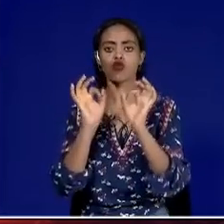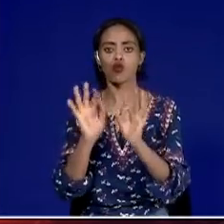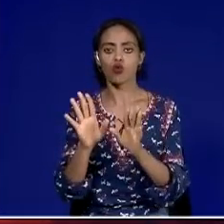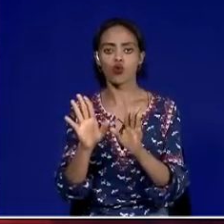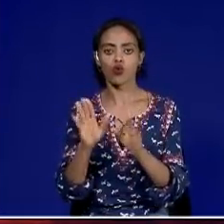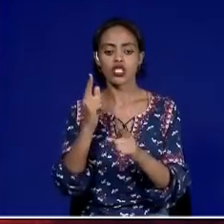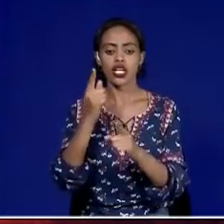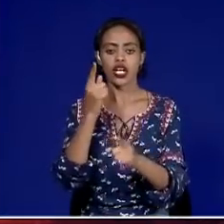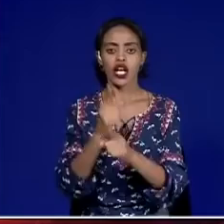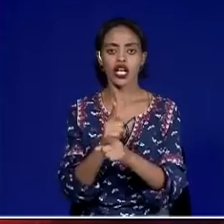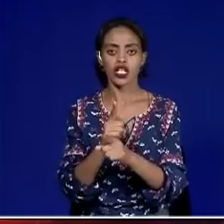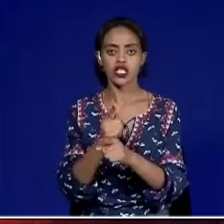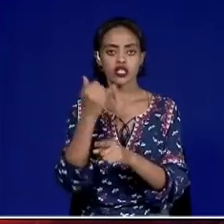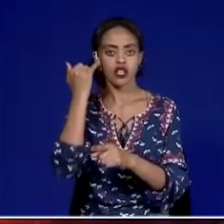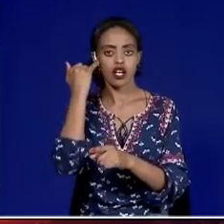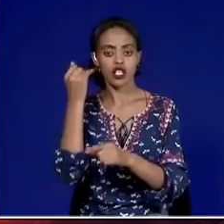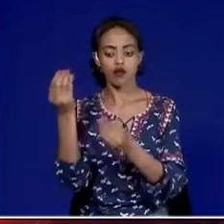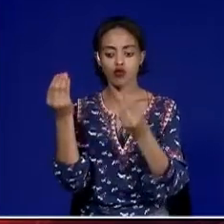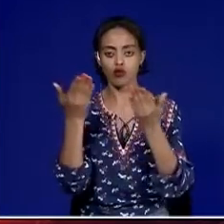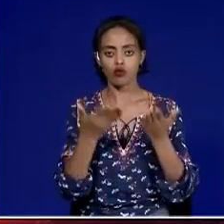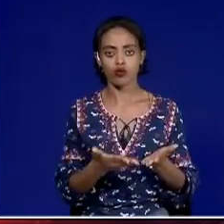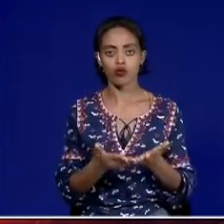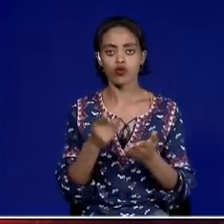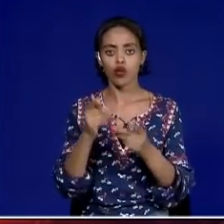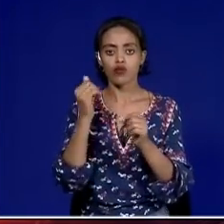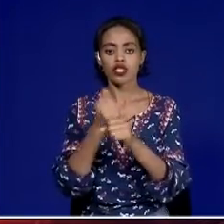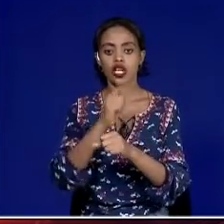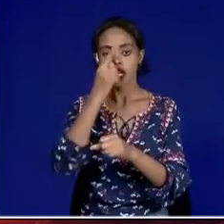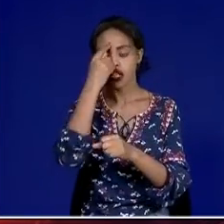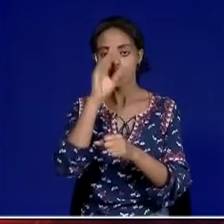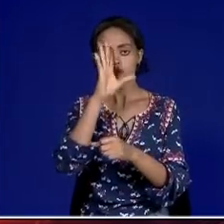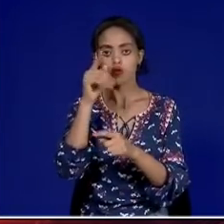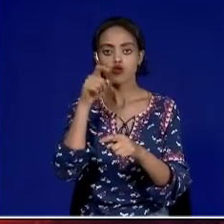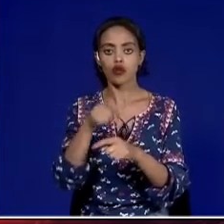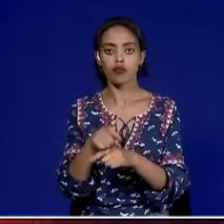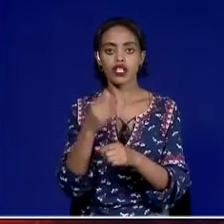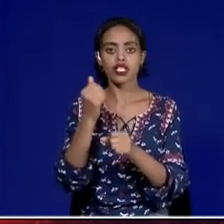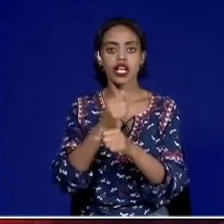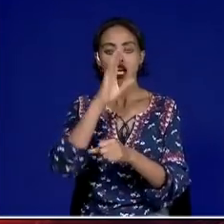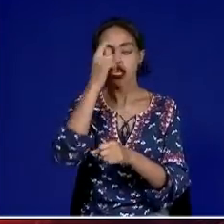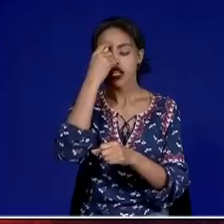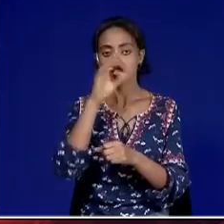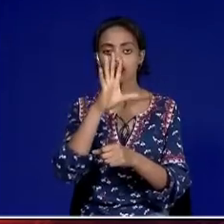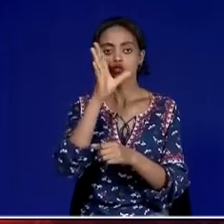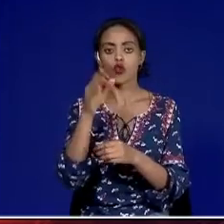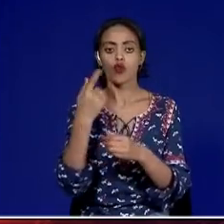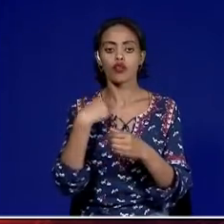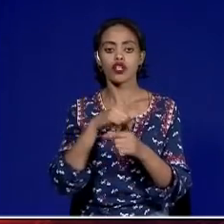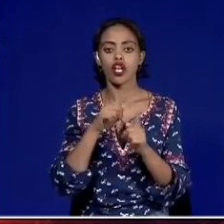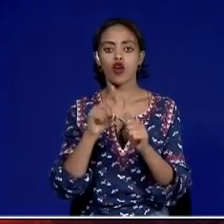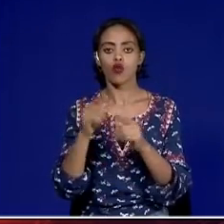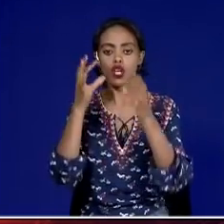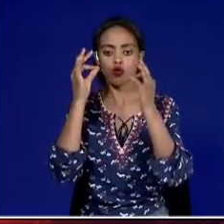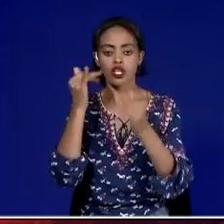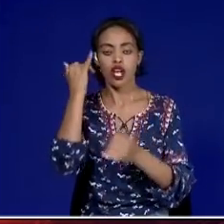ريتو نسمتو توم سرح عدل كفتر اللهم زي قبع أكلات سرح عدل كفتر اللهم نحناون نيوسان